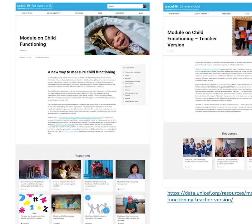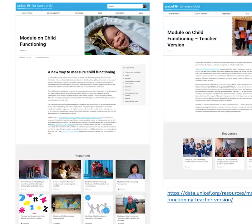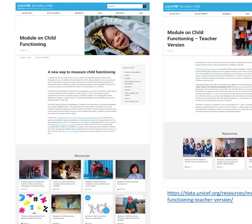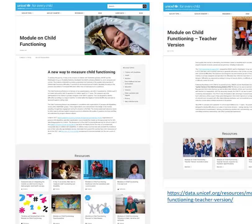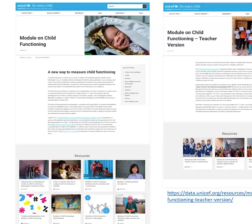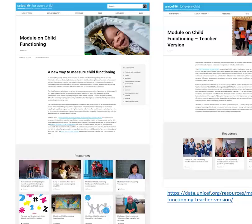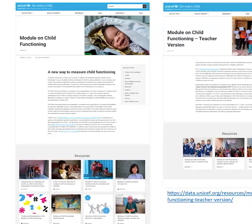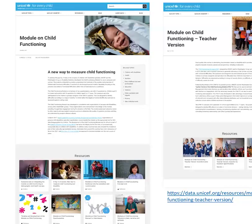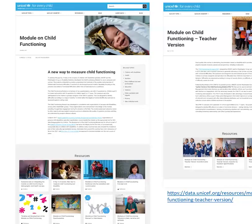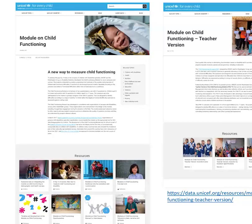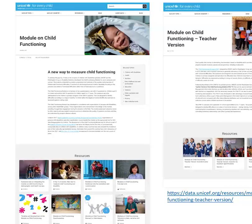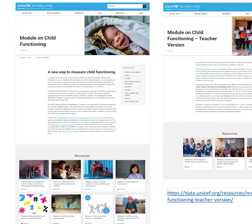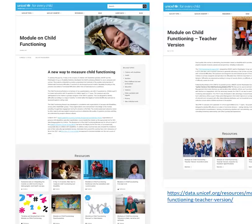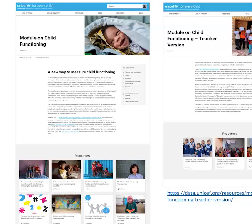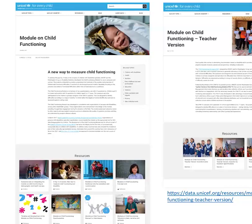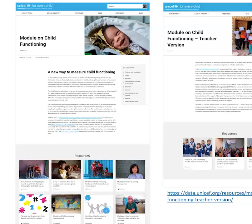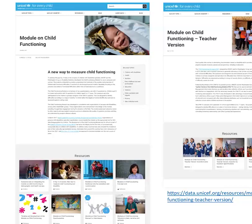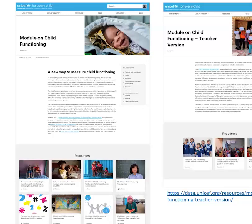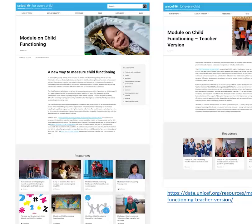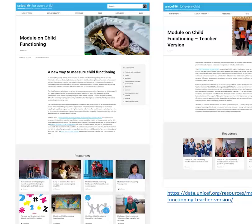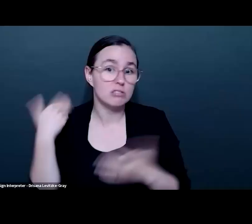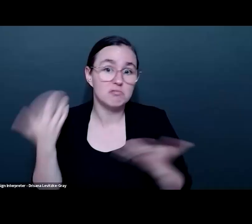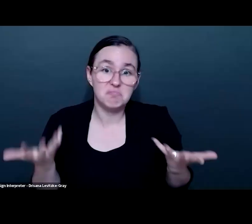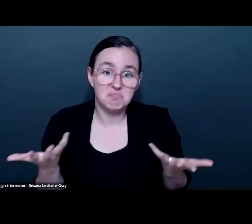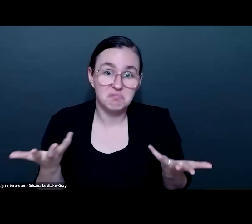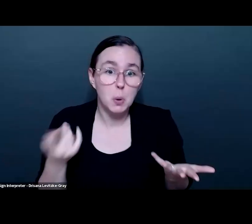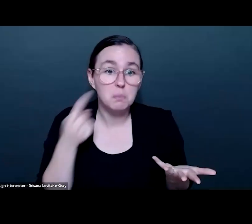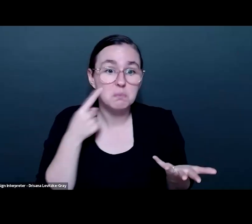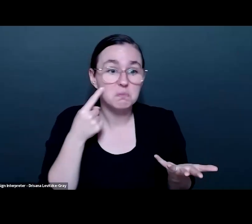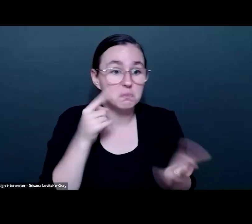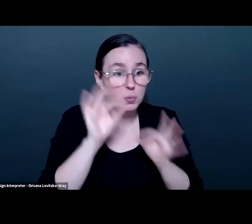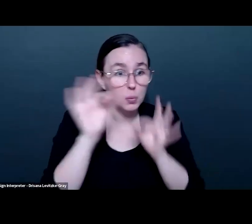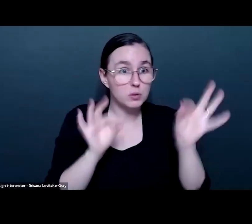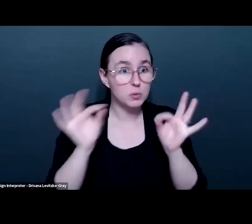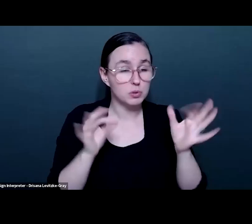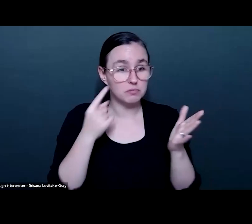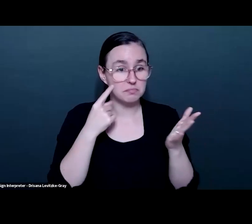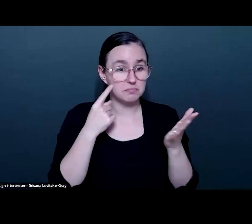et j'attends vos feedbacks et vos questions.